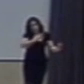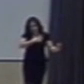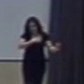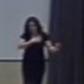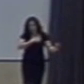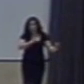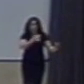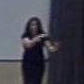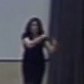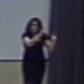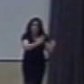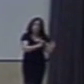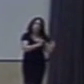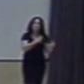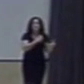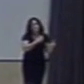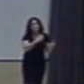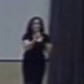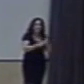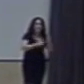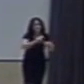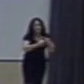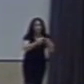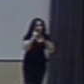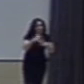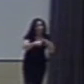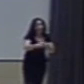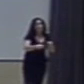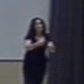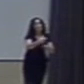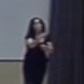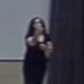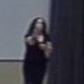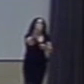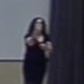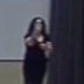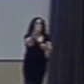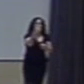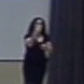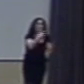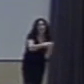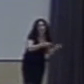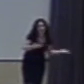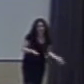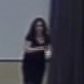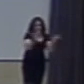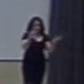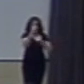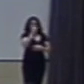en fi, jo diria que cada vegada està més és una cosa més estranya. El 2007 la majoria dels